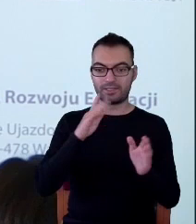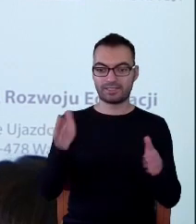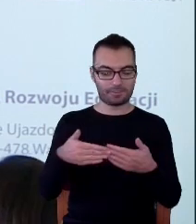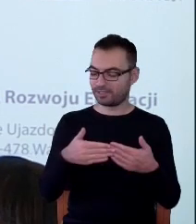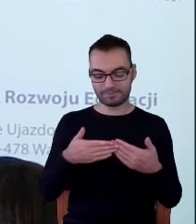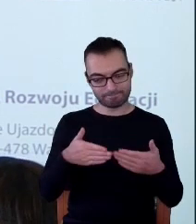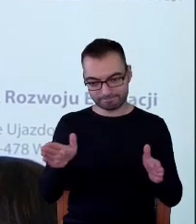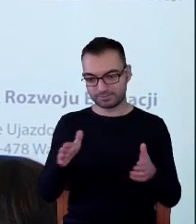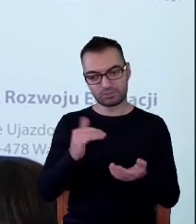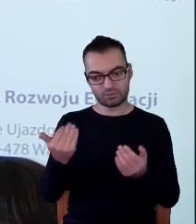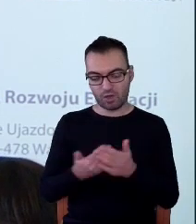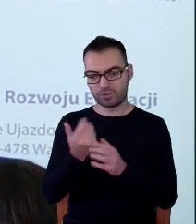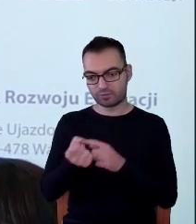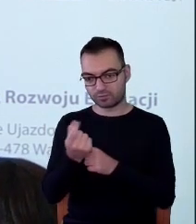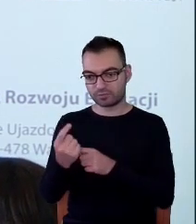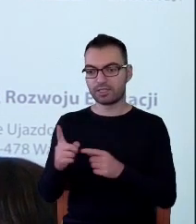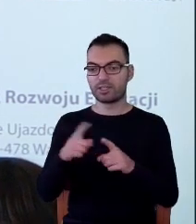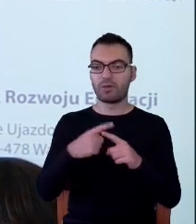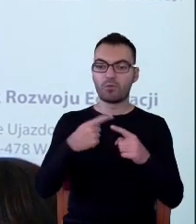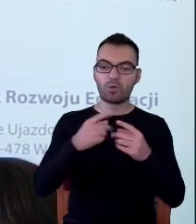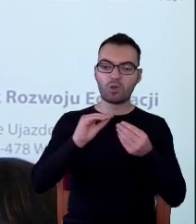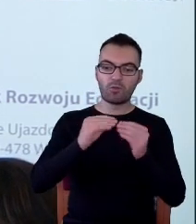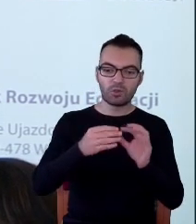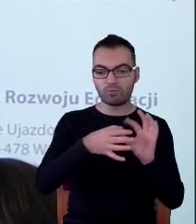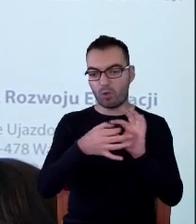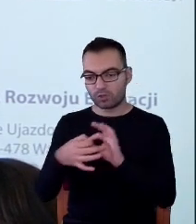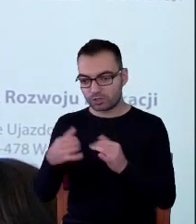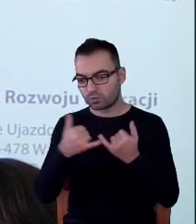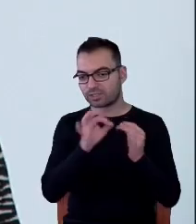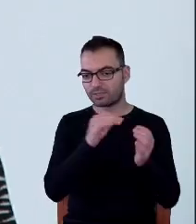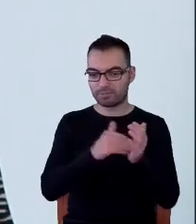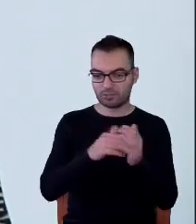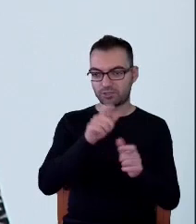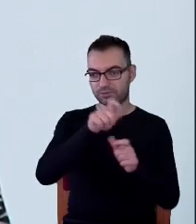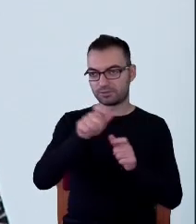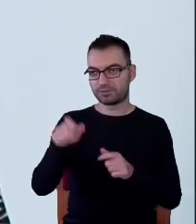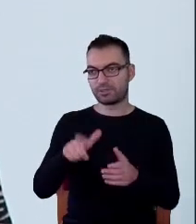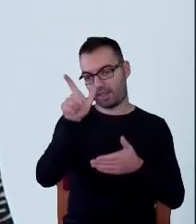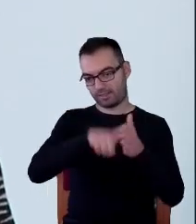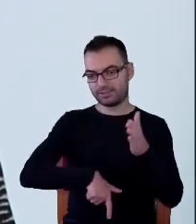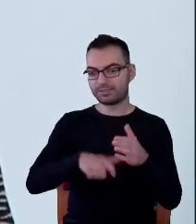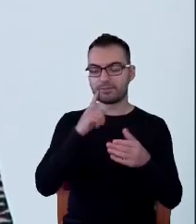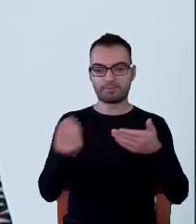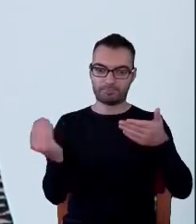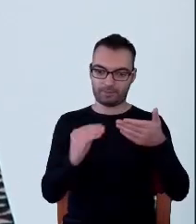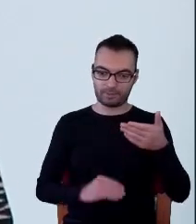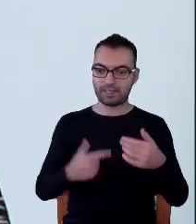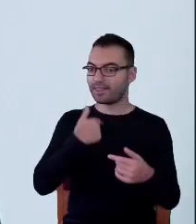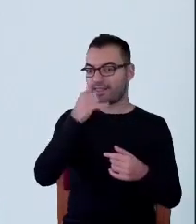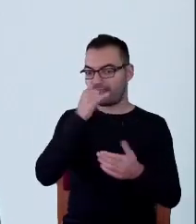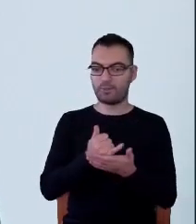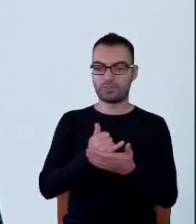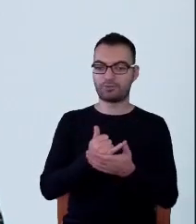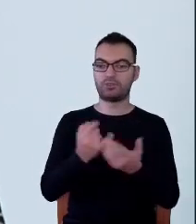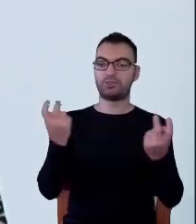jeszcze konfiguracja u poszczególnych uczniów też może być różna. W związku z tym nie ma takiej możliwości, żebyśmy